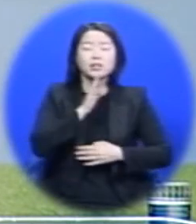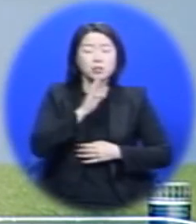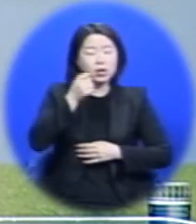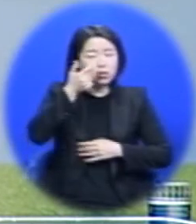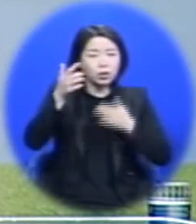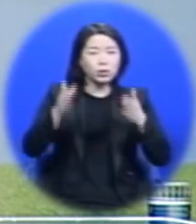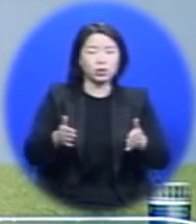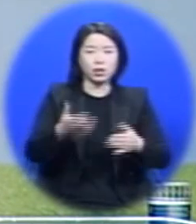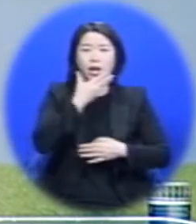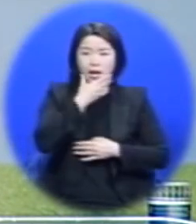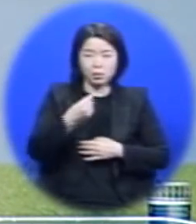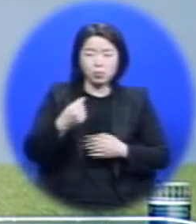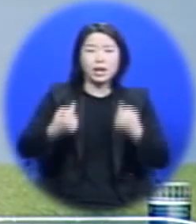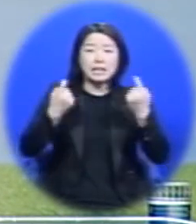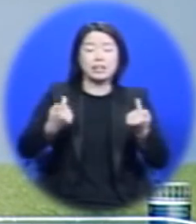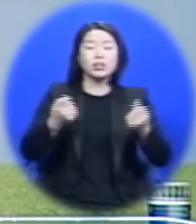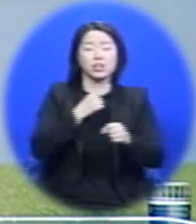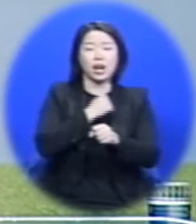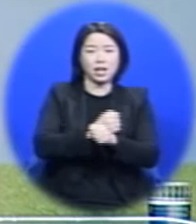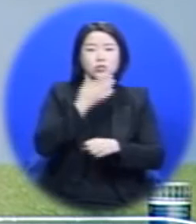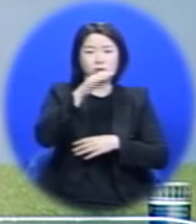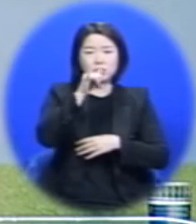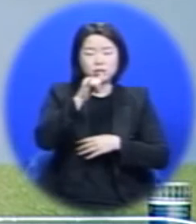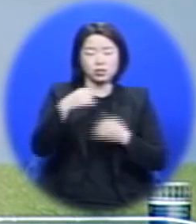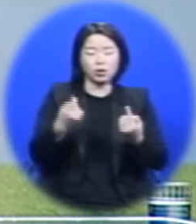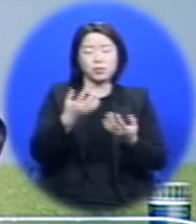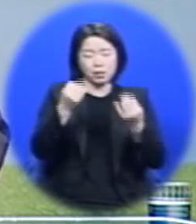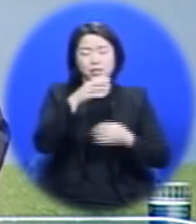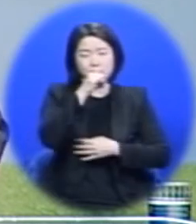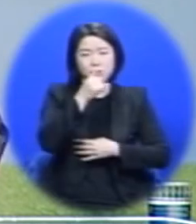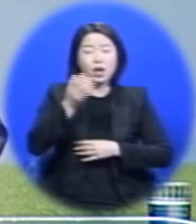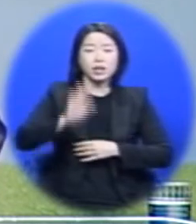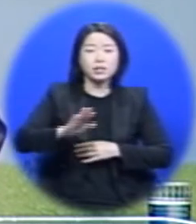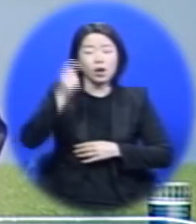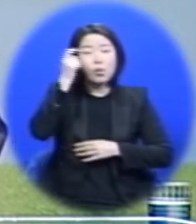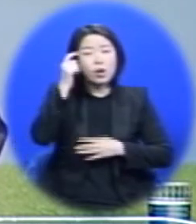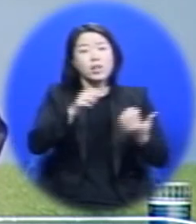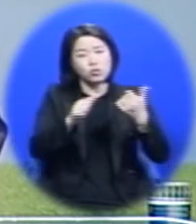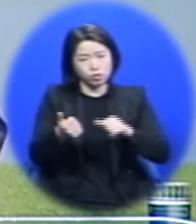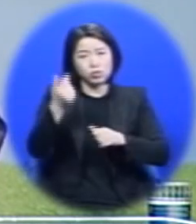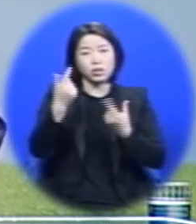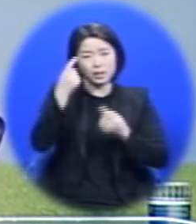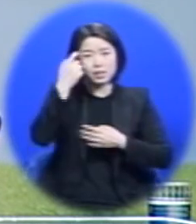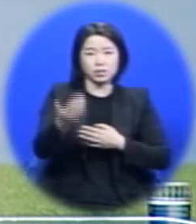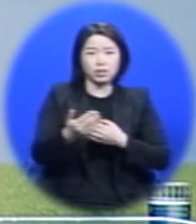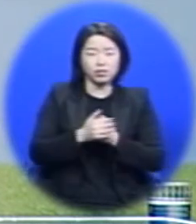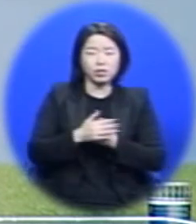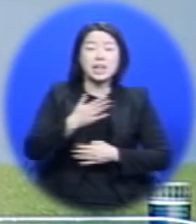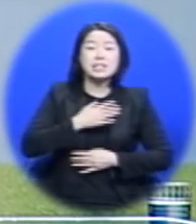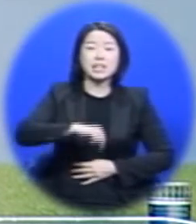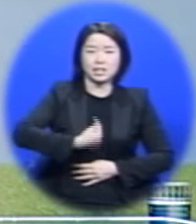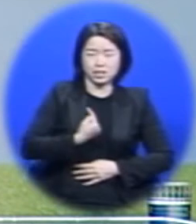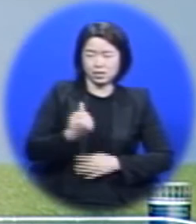동안 행복한 여행이라고 할 수 있는 여행을 했습니다. 그런데 왜 그렇게 죽을 것 같았죠? 저